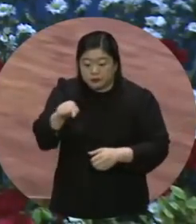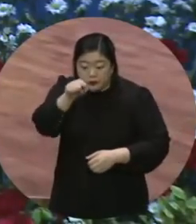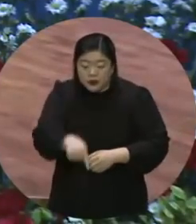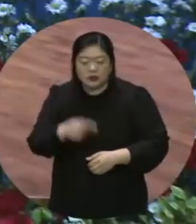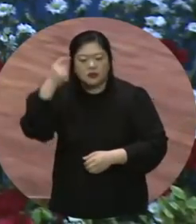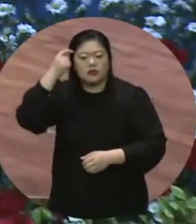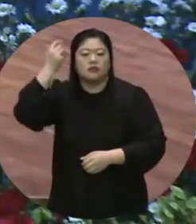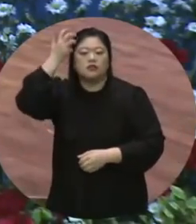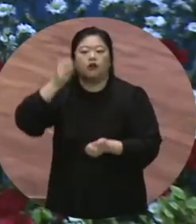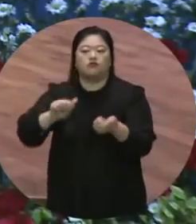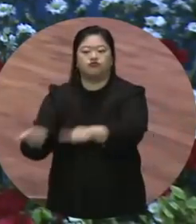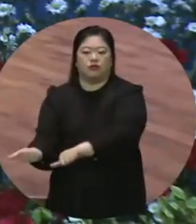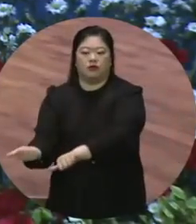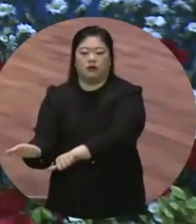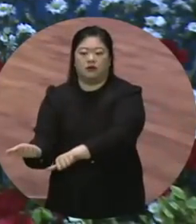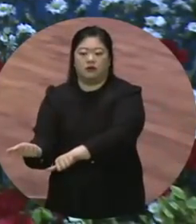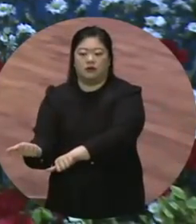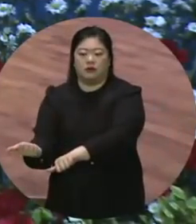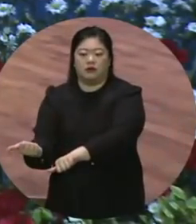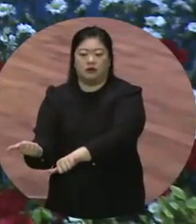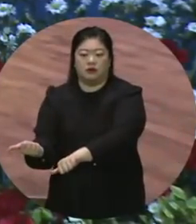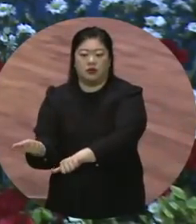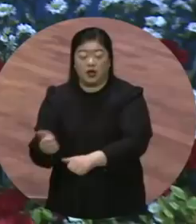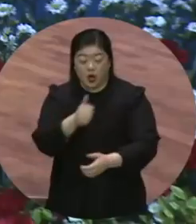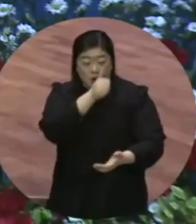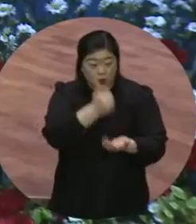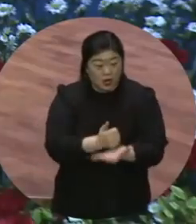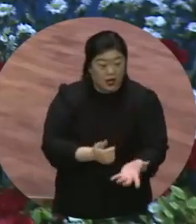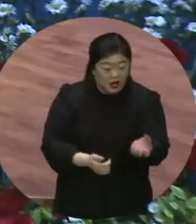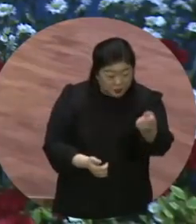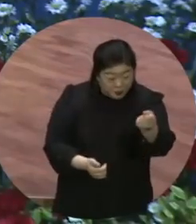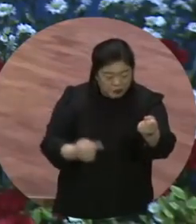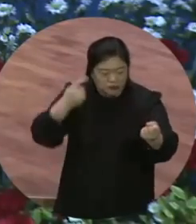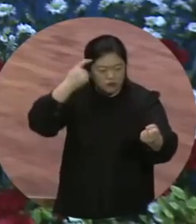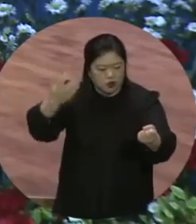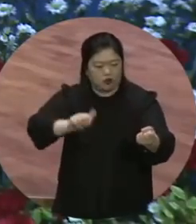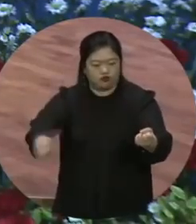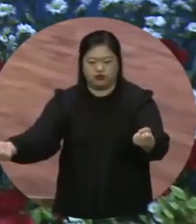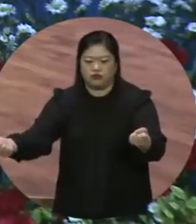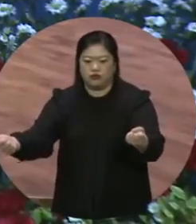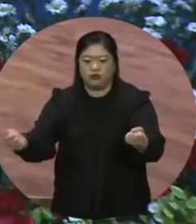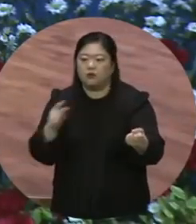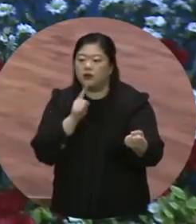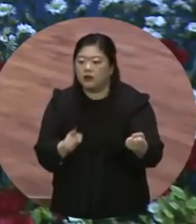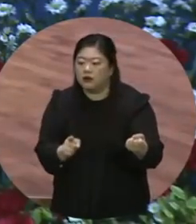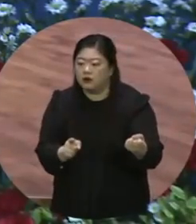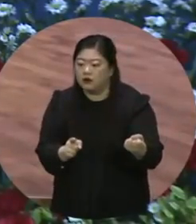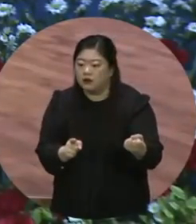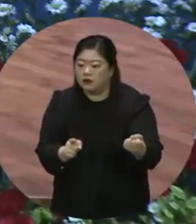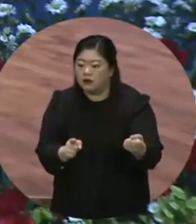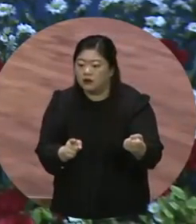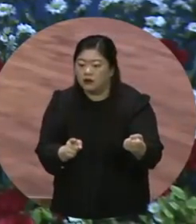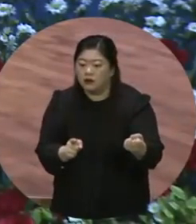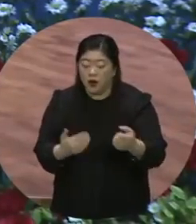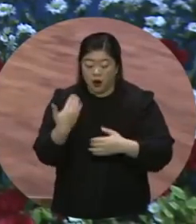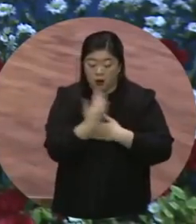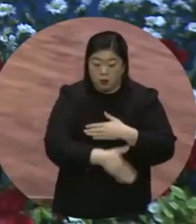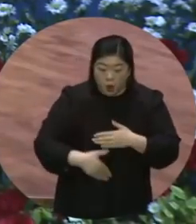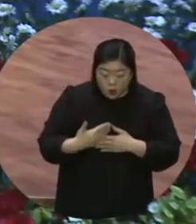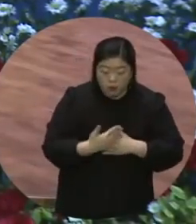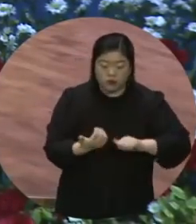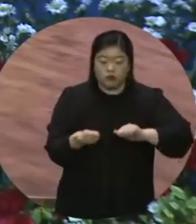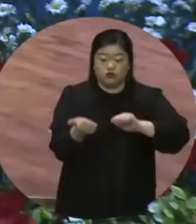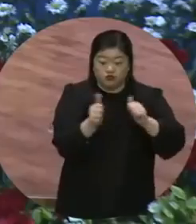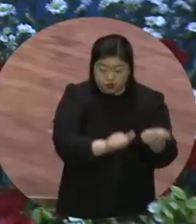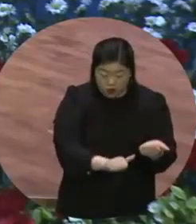영혼 사망이요. 죄의 삭은 사망이라. 더 큰 문제는 단순히 육신적인 죽음뿐만 아니라 심판이